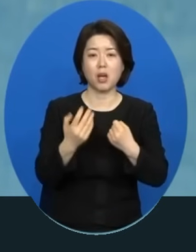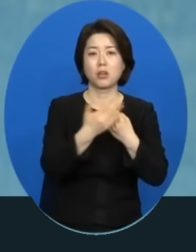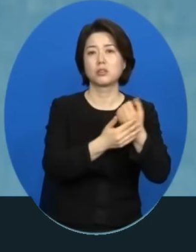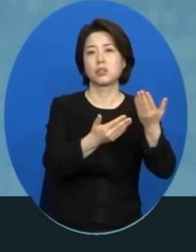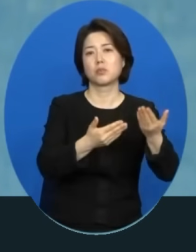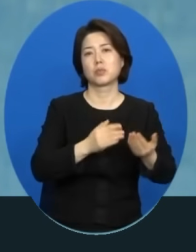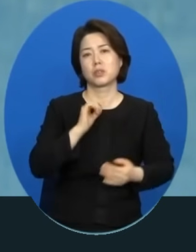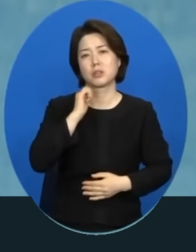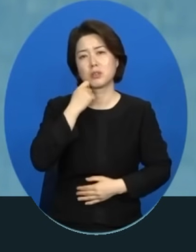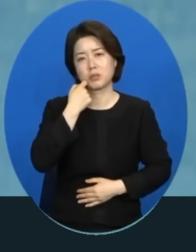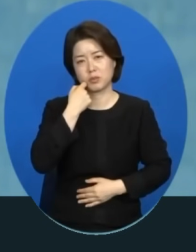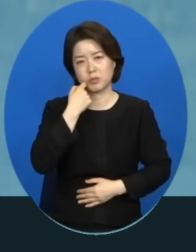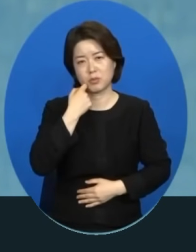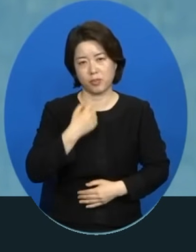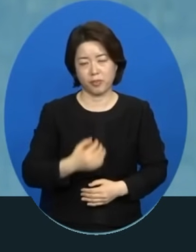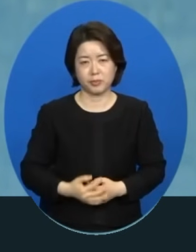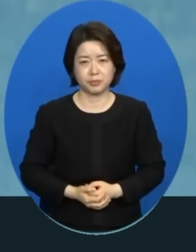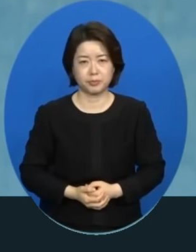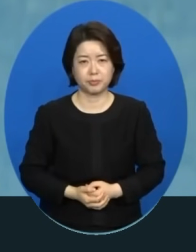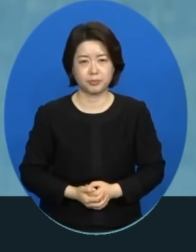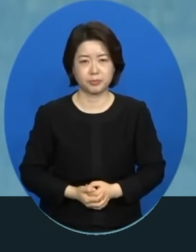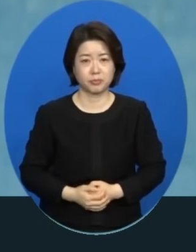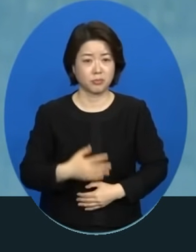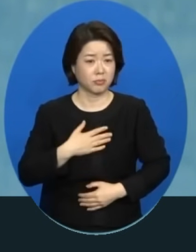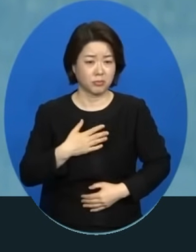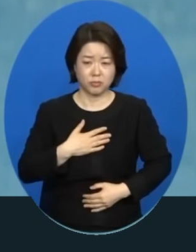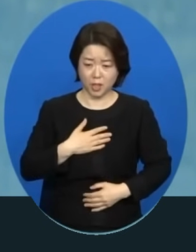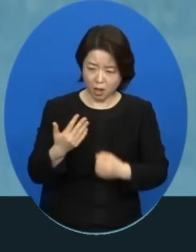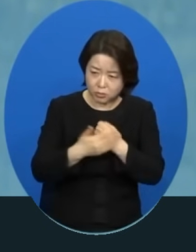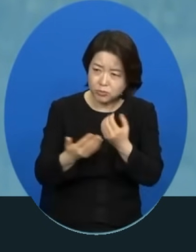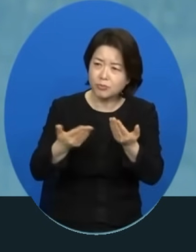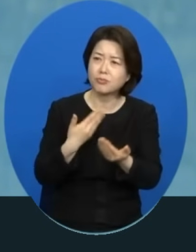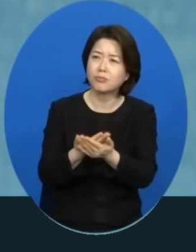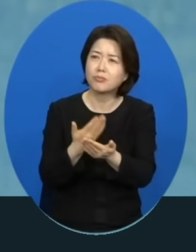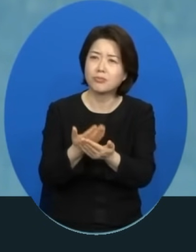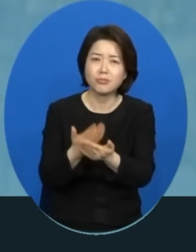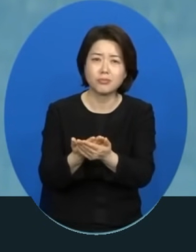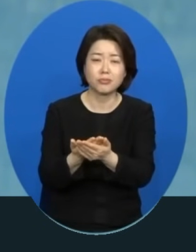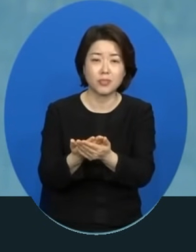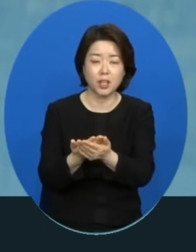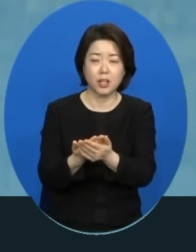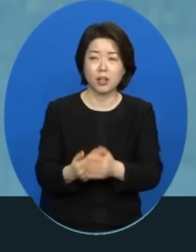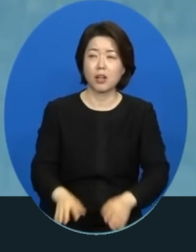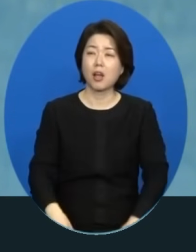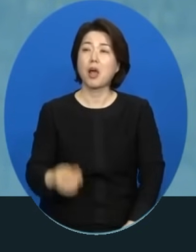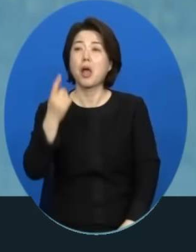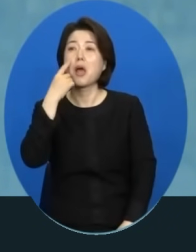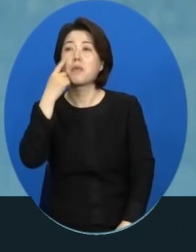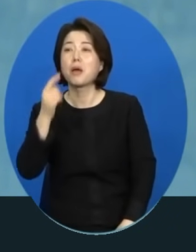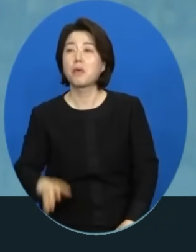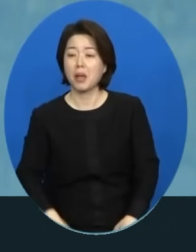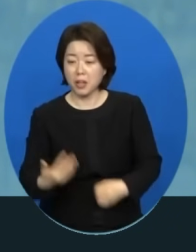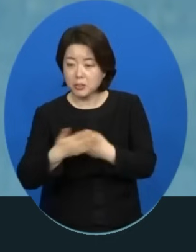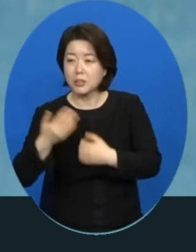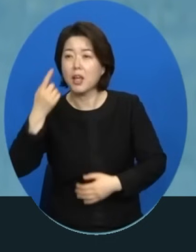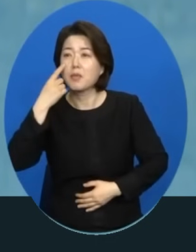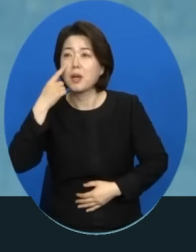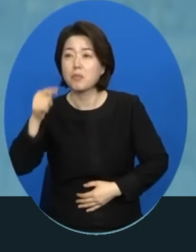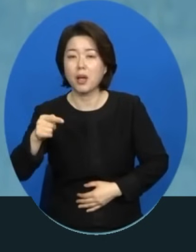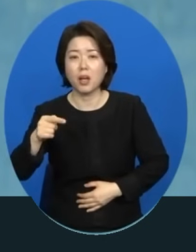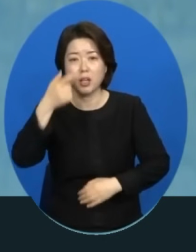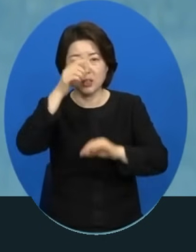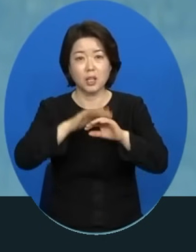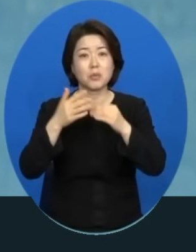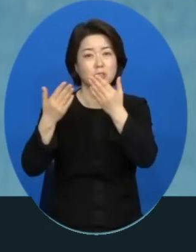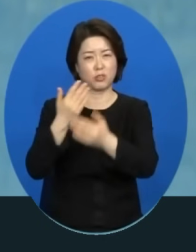어렵습니다. 나 좀 은혜 좀 받게 해주세요 이런 마음으로 예배를 드리기도 할 수 있어요.